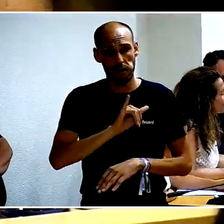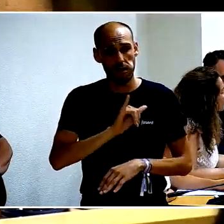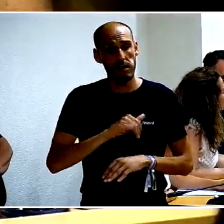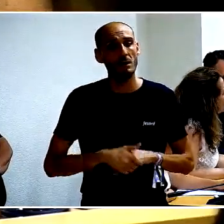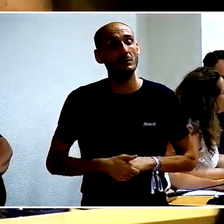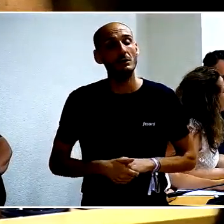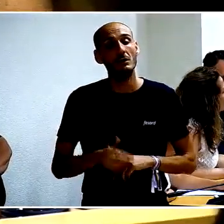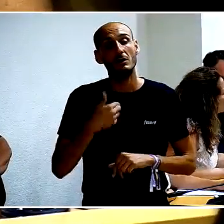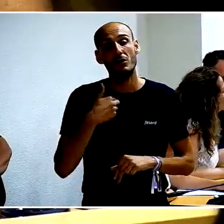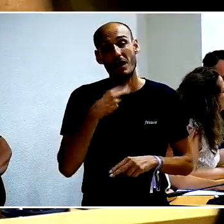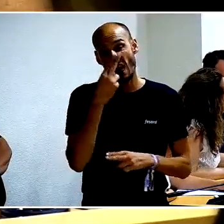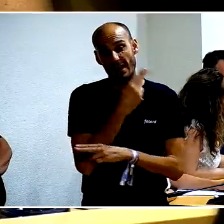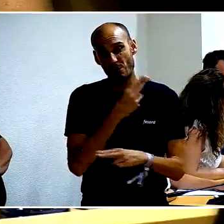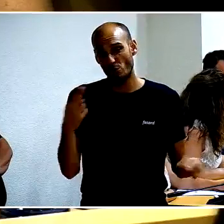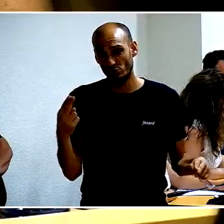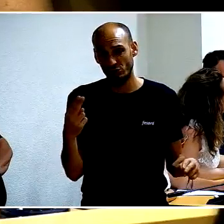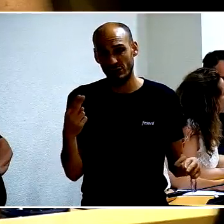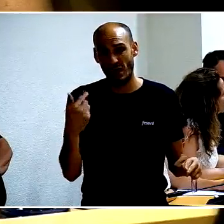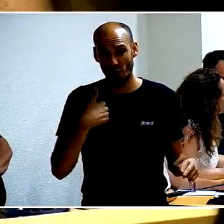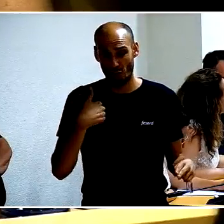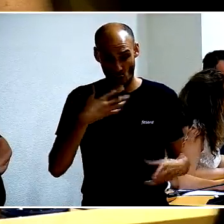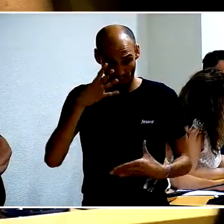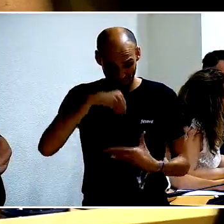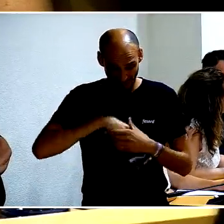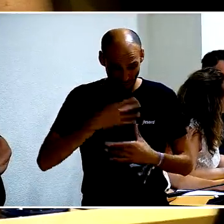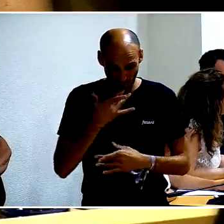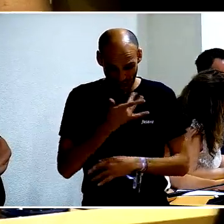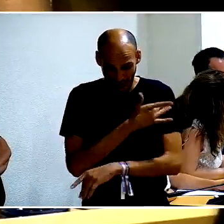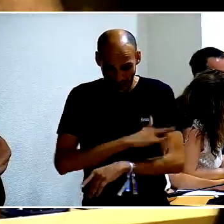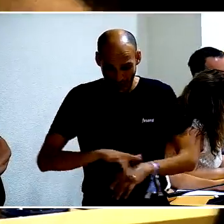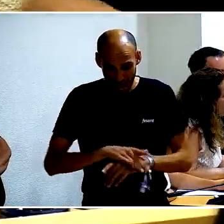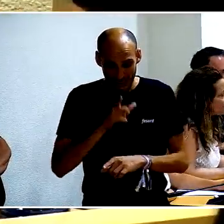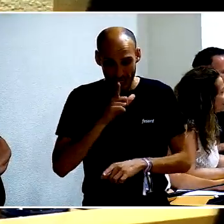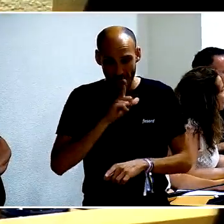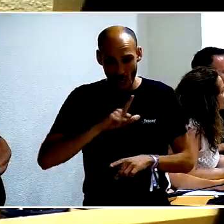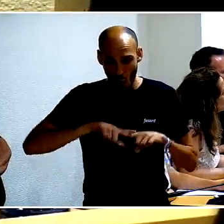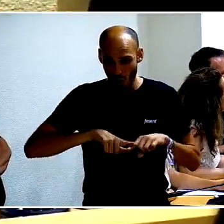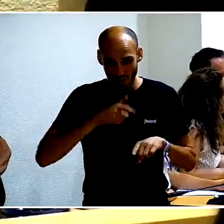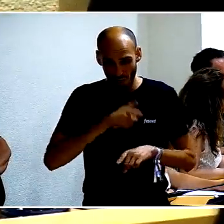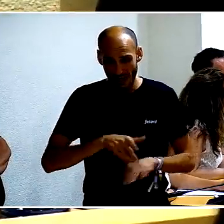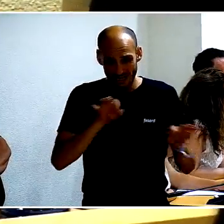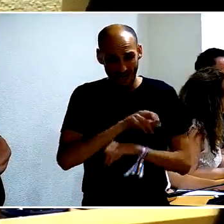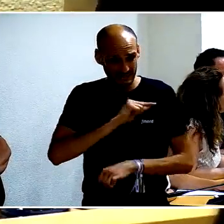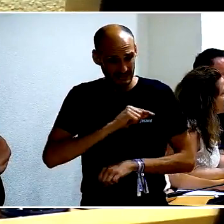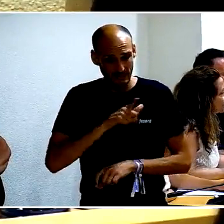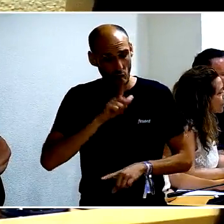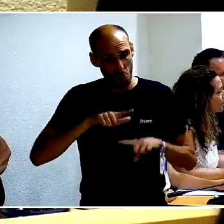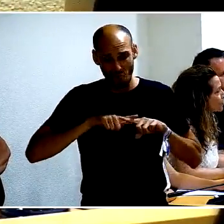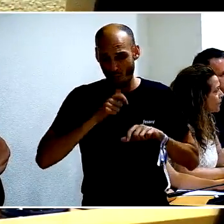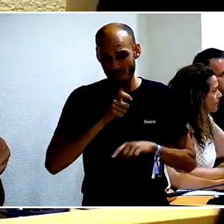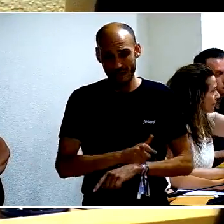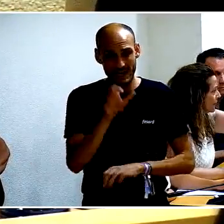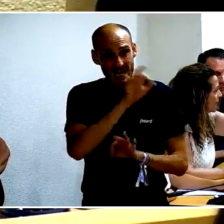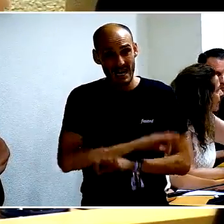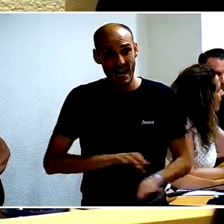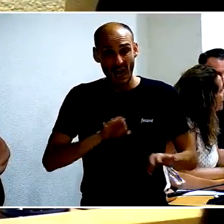tinc absolutament ningú, ni un gram d'homofòbia en la meva persona i en els meus sentiments. No he tingut absolutament ningú problema en posar-me al costat